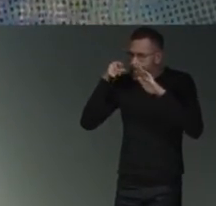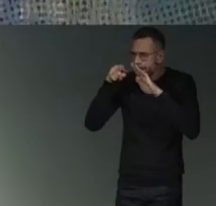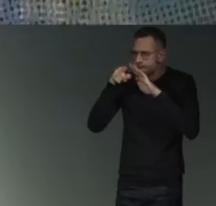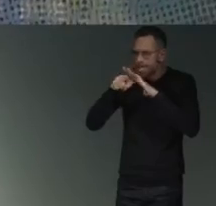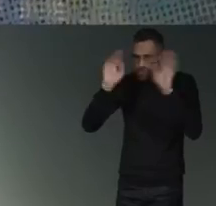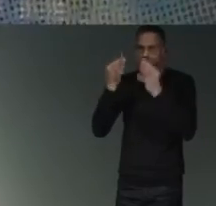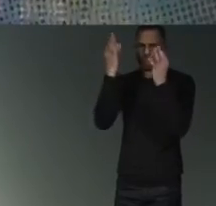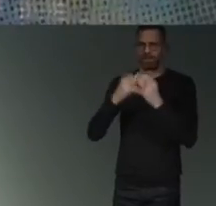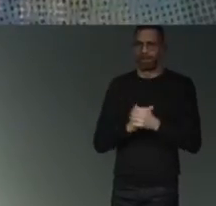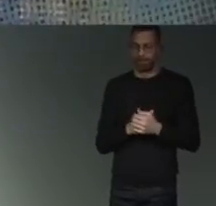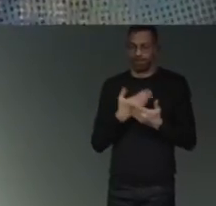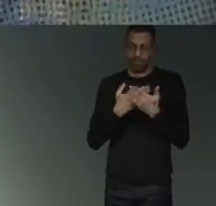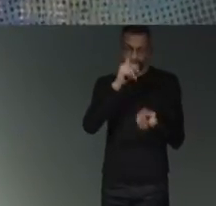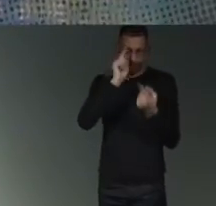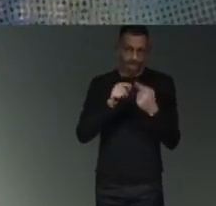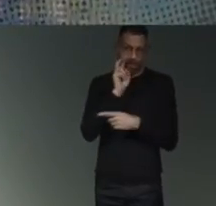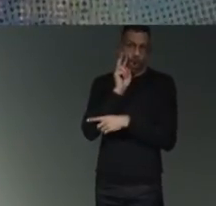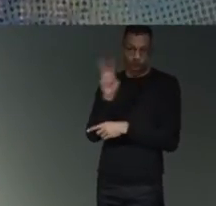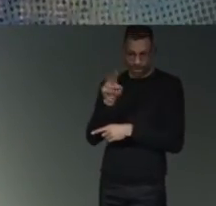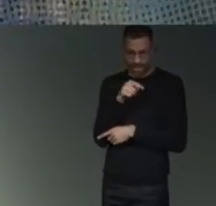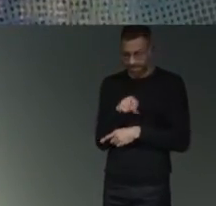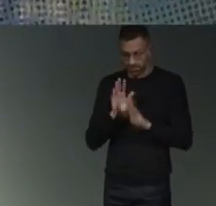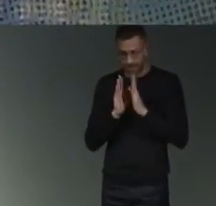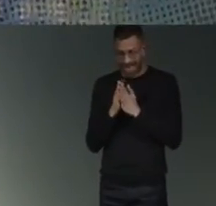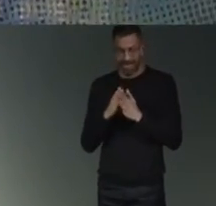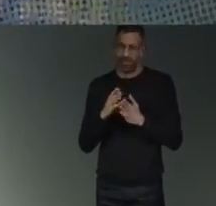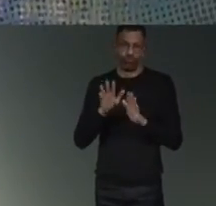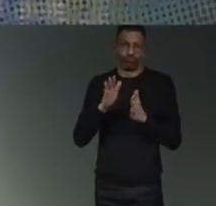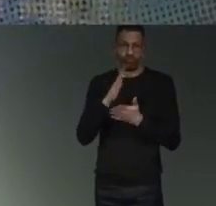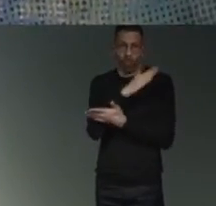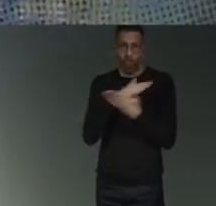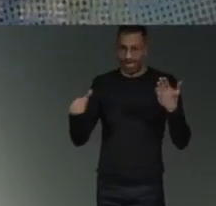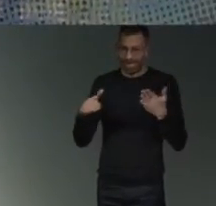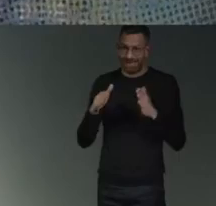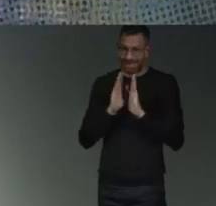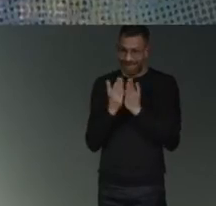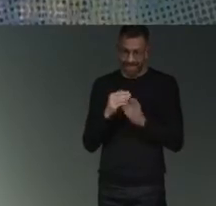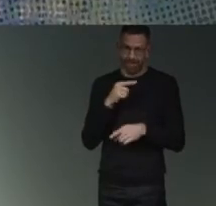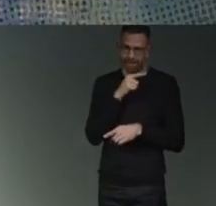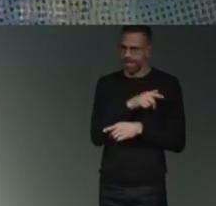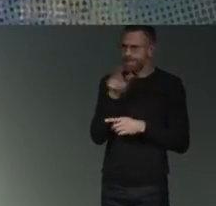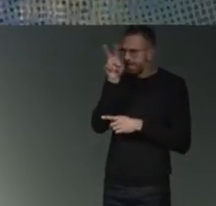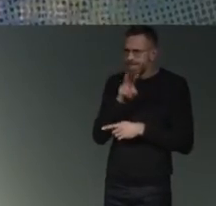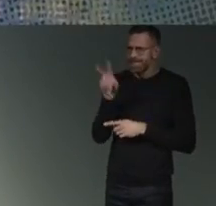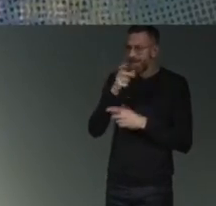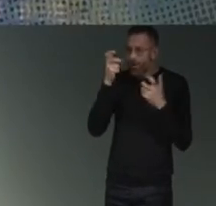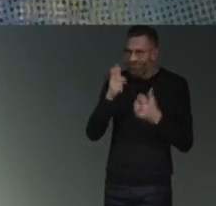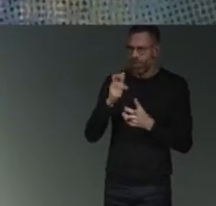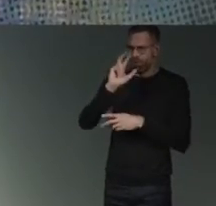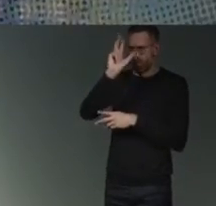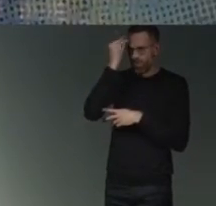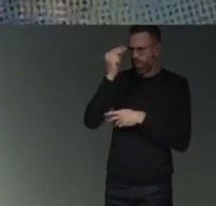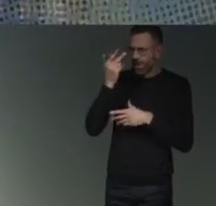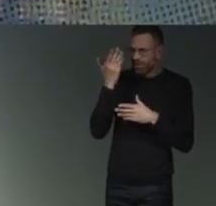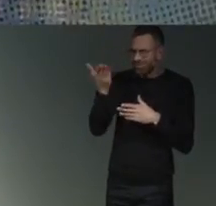regard, puisque Suzanne va passer la moitié du roman à essayer de comprendre ce tableau, à essayer de comprendre